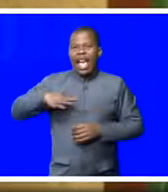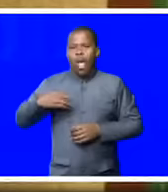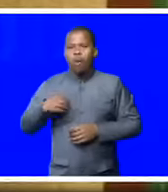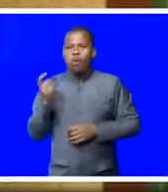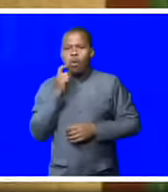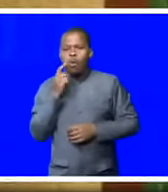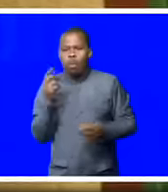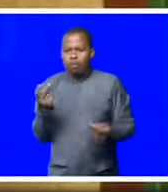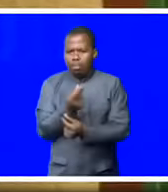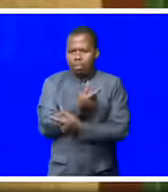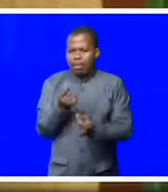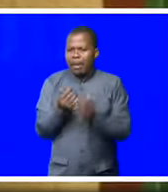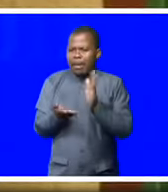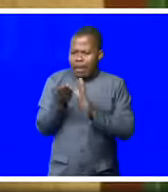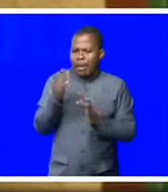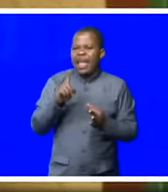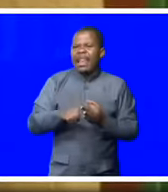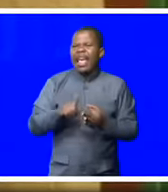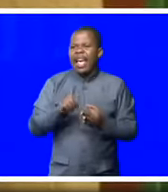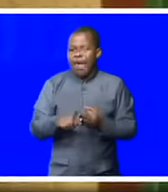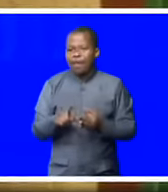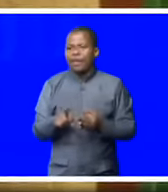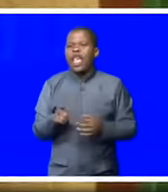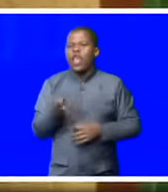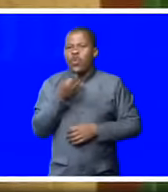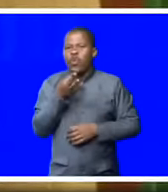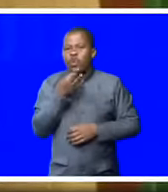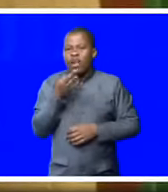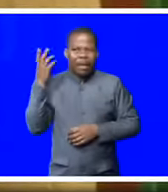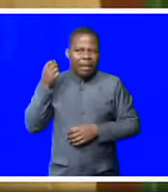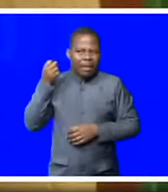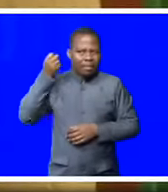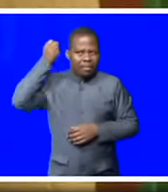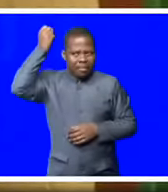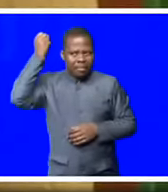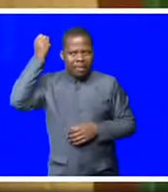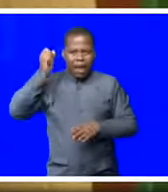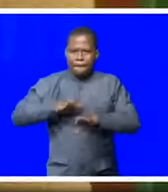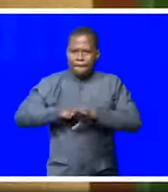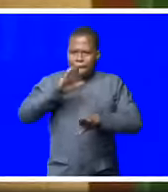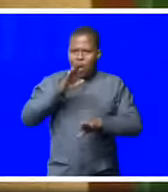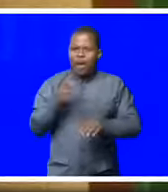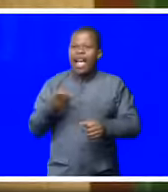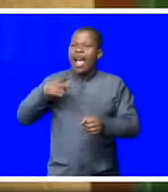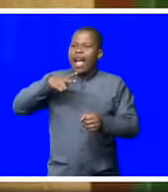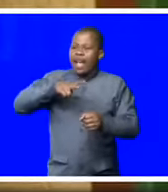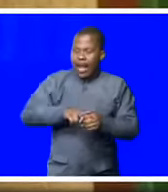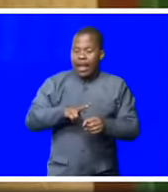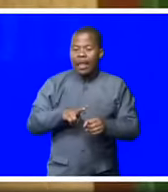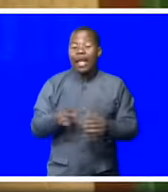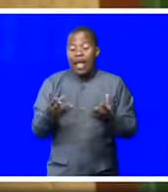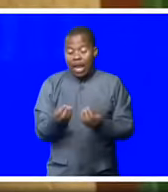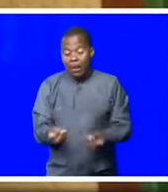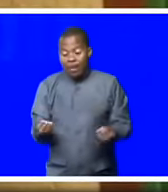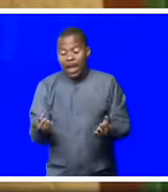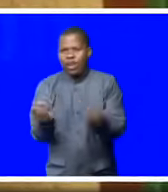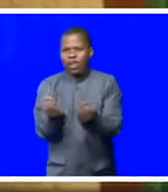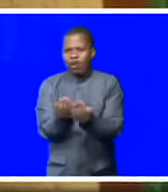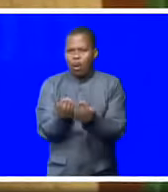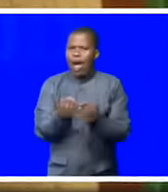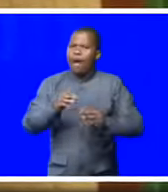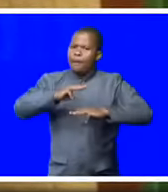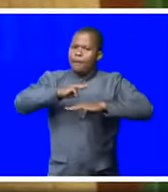yokuthi bulala kwabo bantwana ikakhulukati nabo nje bamla abadzala sibona ukuthi bulala kusetulu bathembisile ke bantwana sawo nemambala